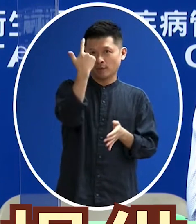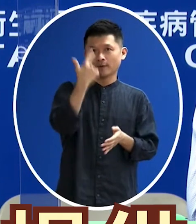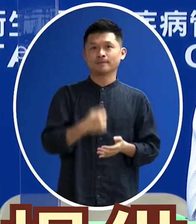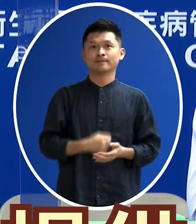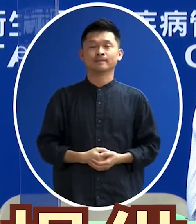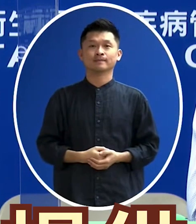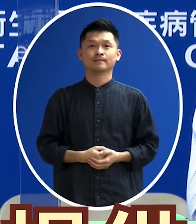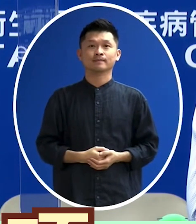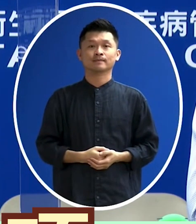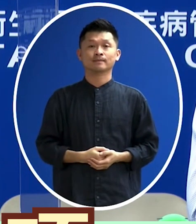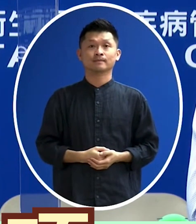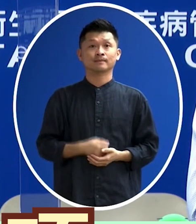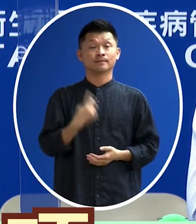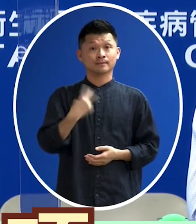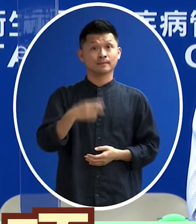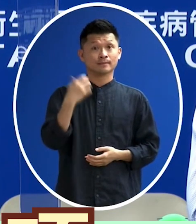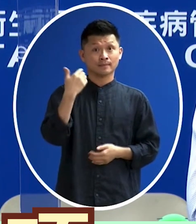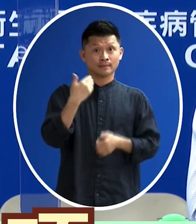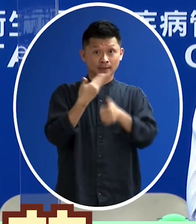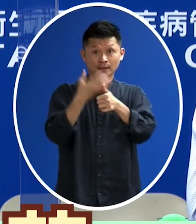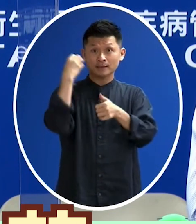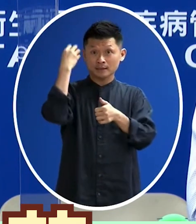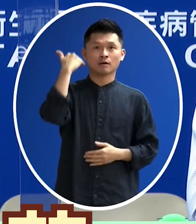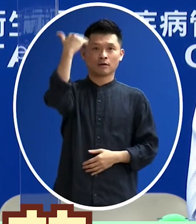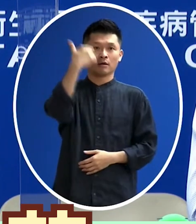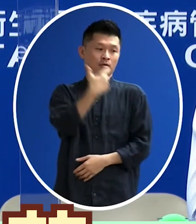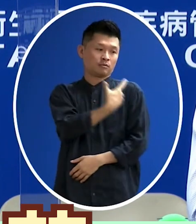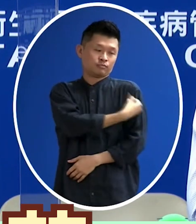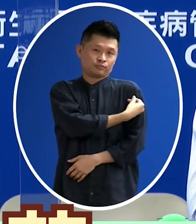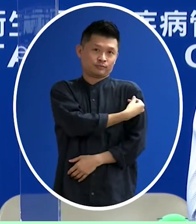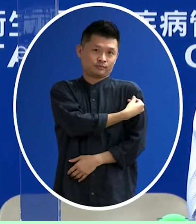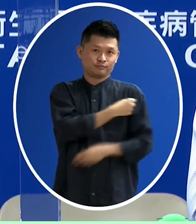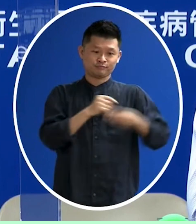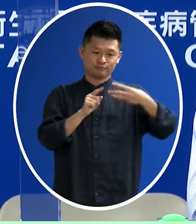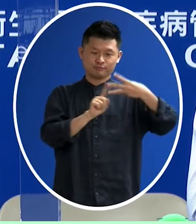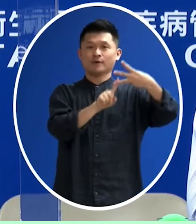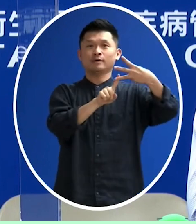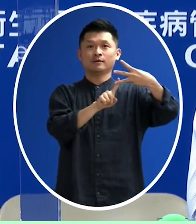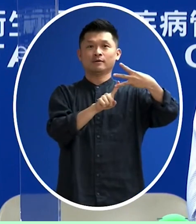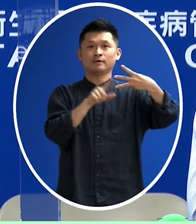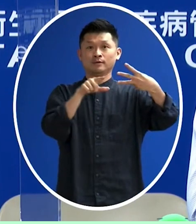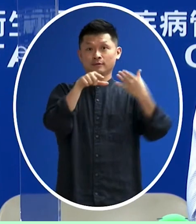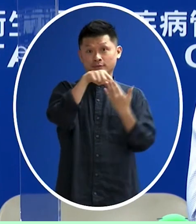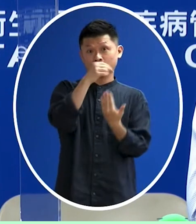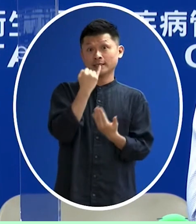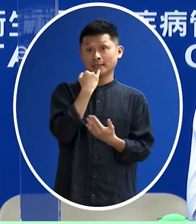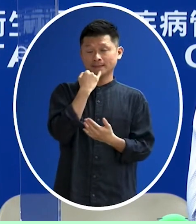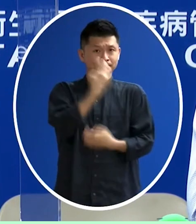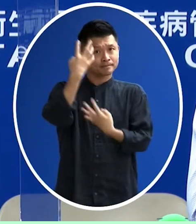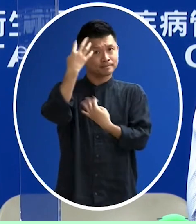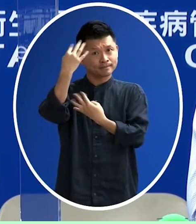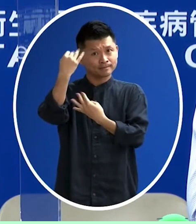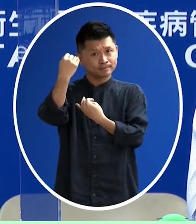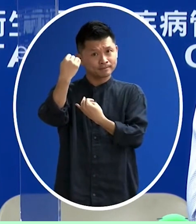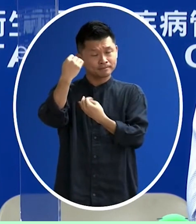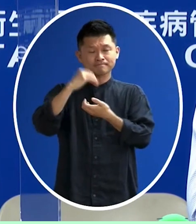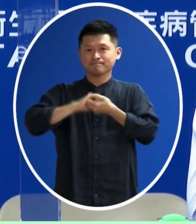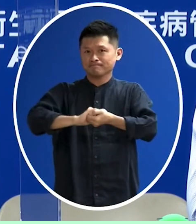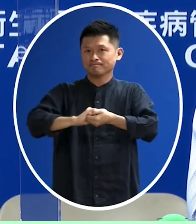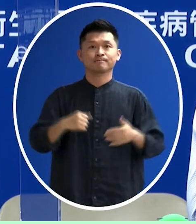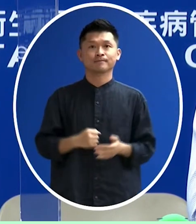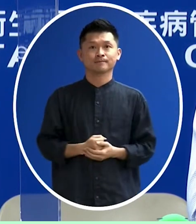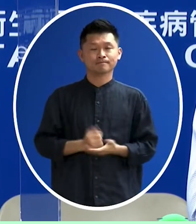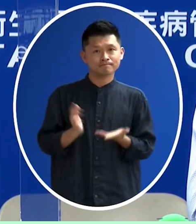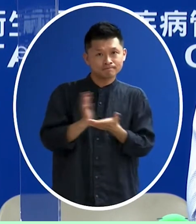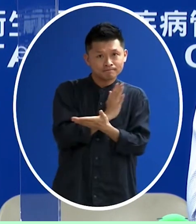这里面我们会提供一个新的选项，就是高端疫苗。不过现在开始接种的时间还没有明确，我